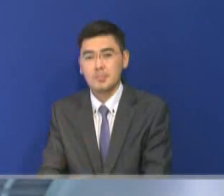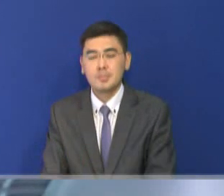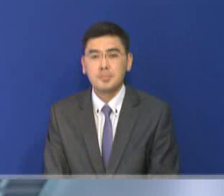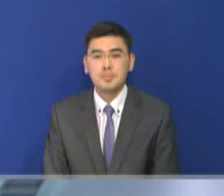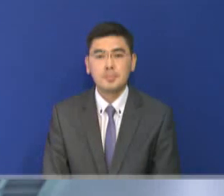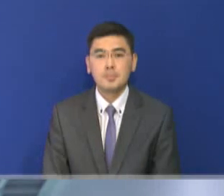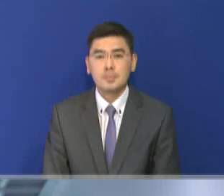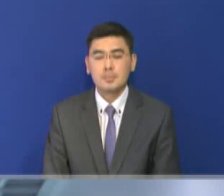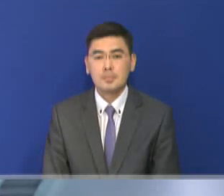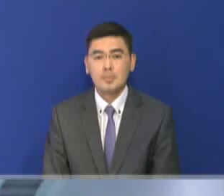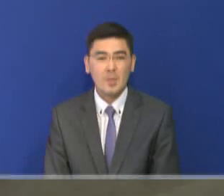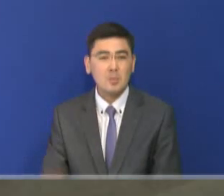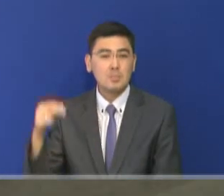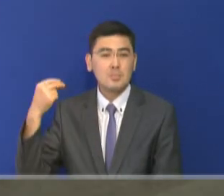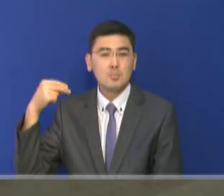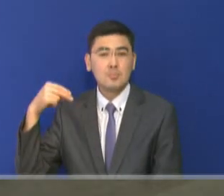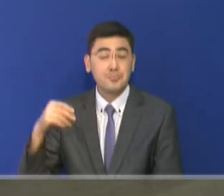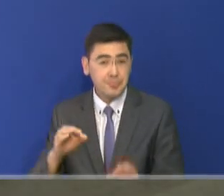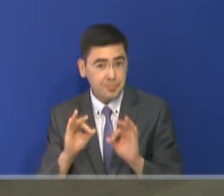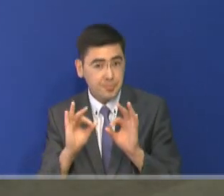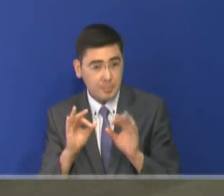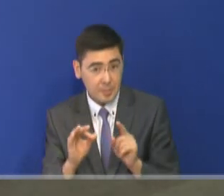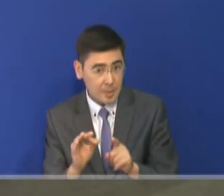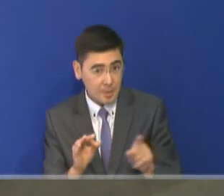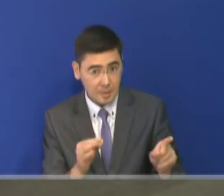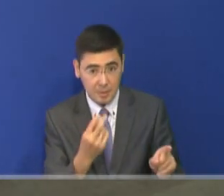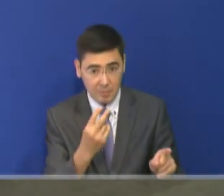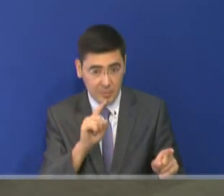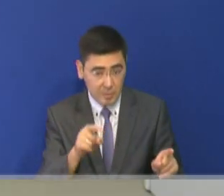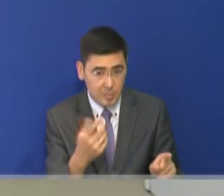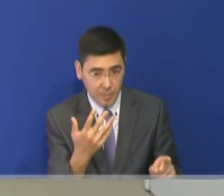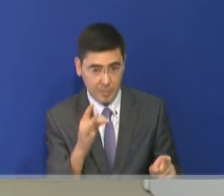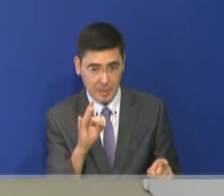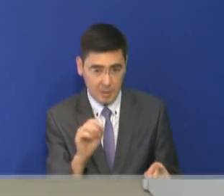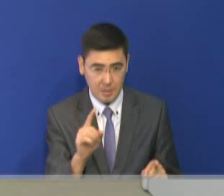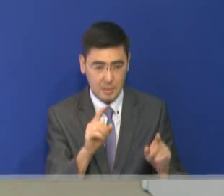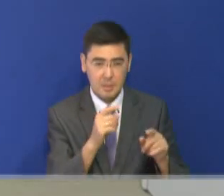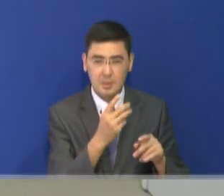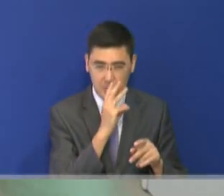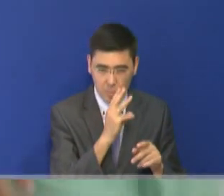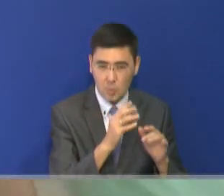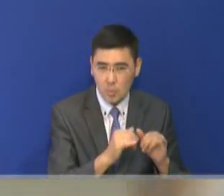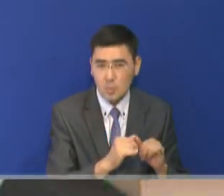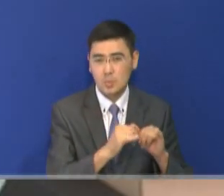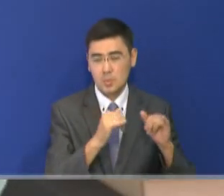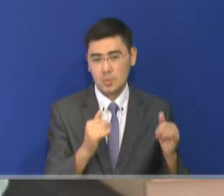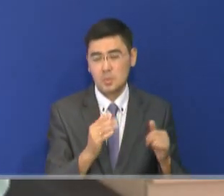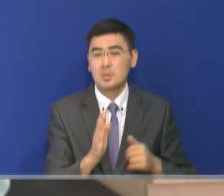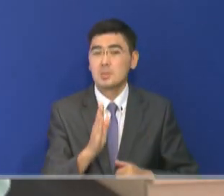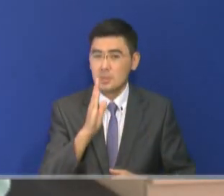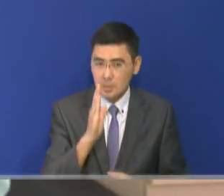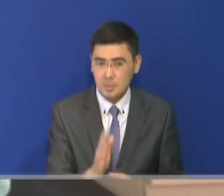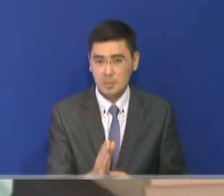Как отметил глава государства, их заработная плата вырастет в 2,5 раза и должна в итоге стать больше средней заработной